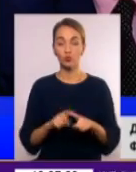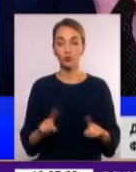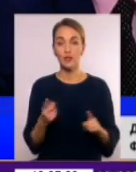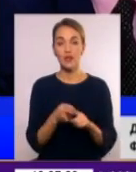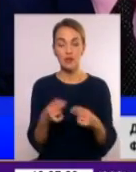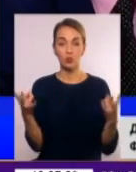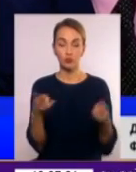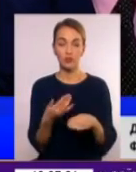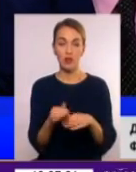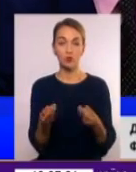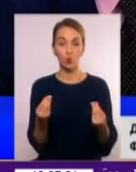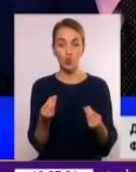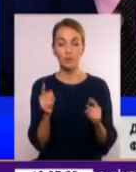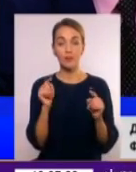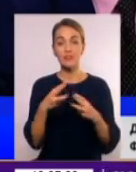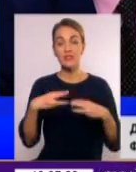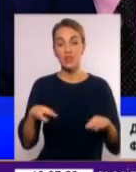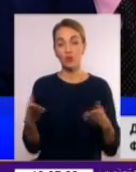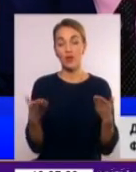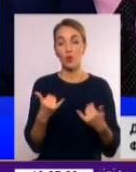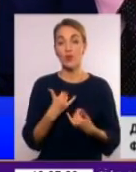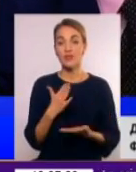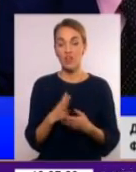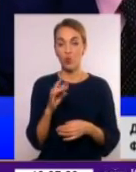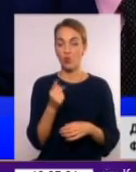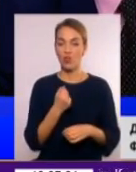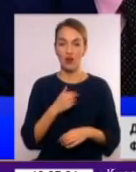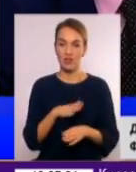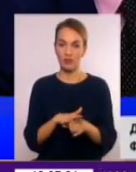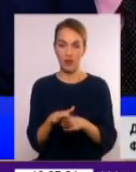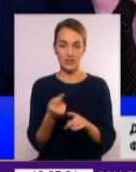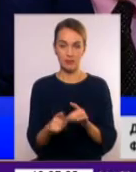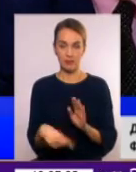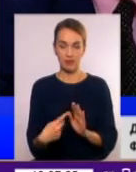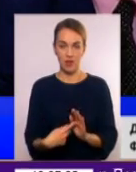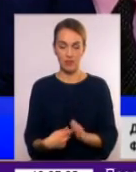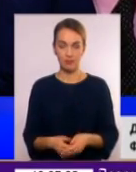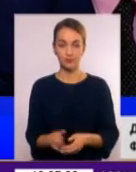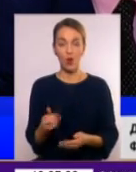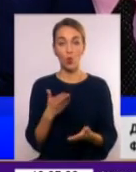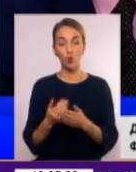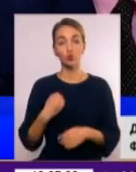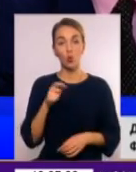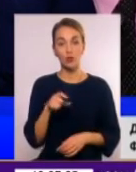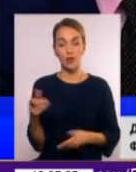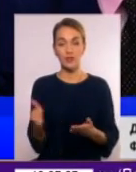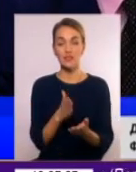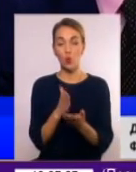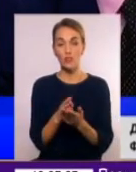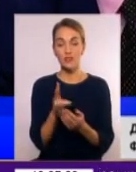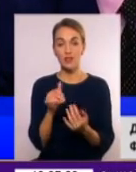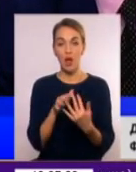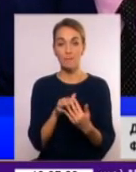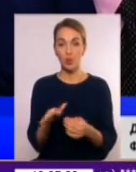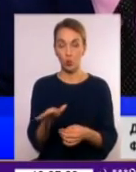це потрібно виділяти гроші. Те міністерство, яке в нас є, воно, на жаль, не справляється з цими питаннями. А от солдати, які знаходяться на